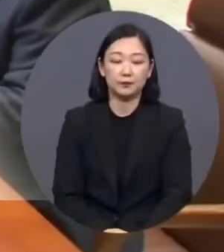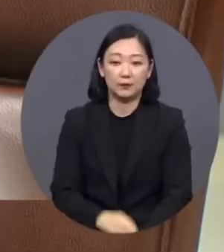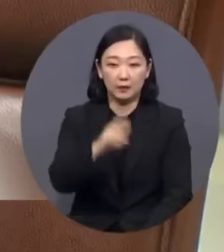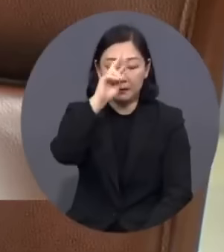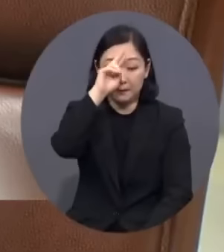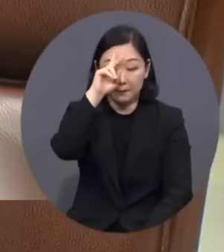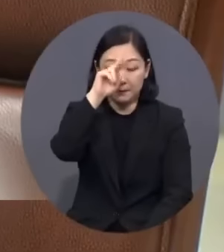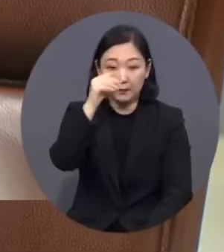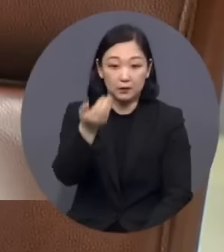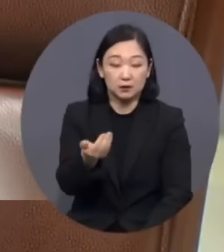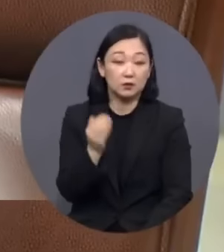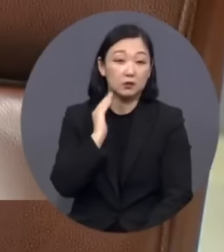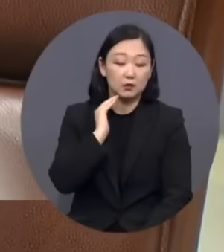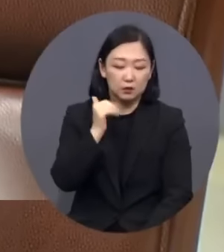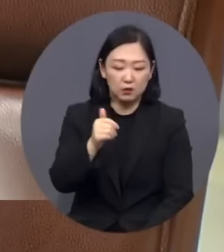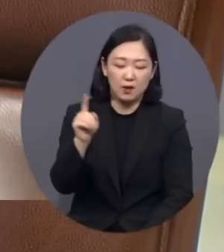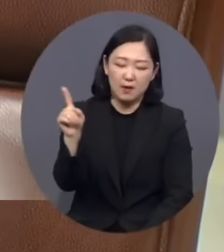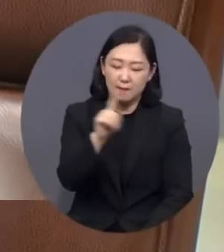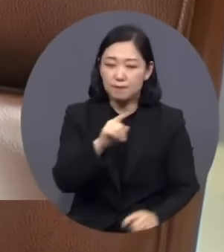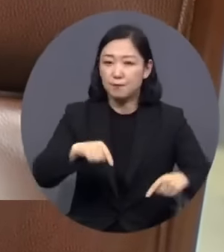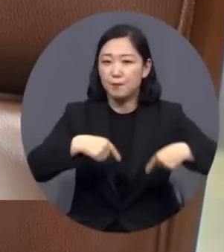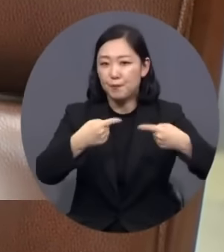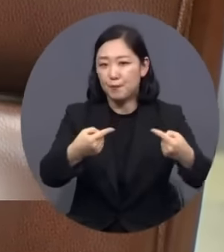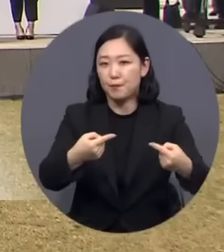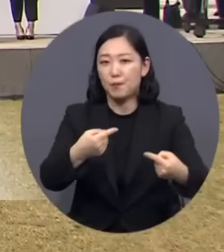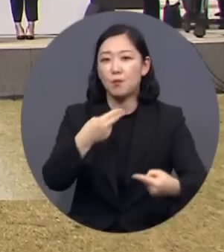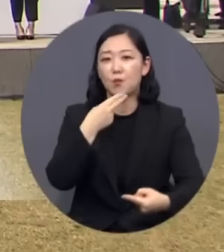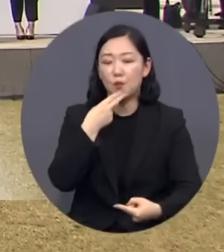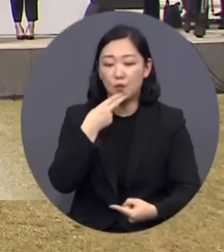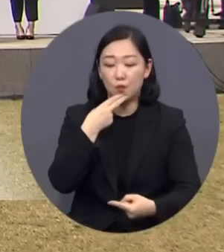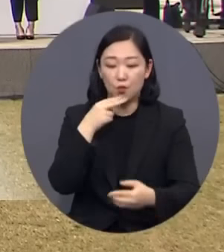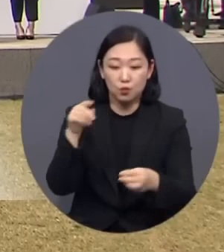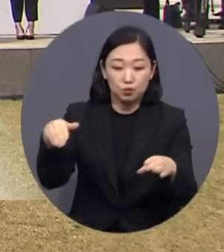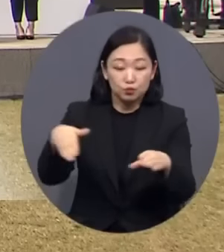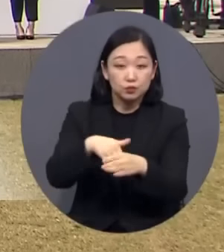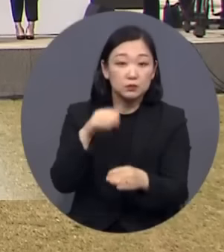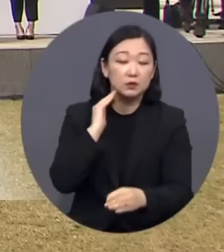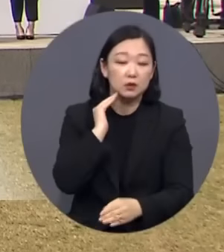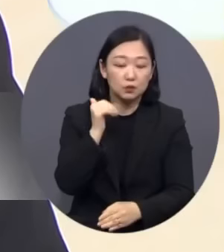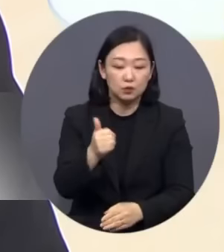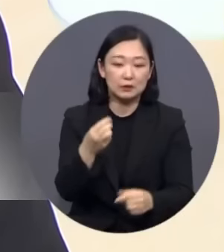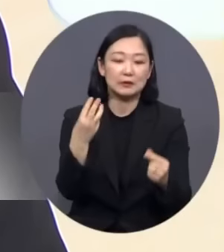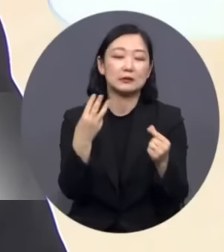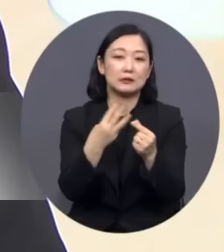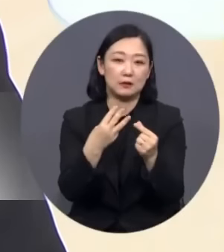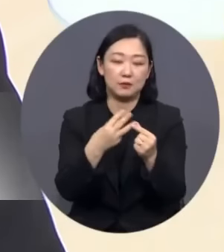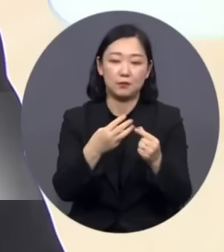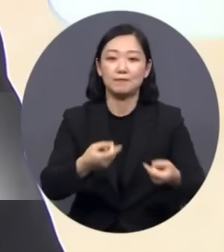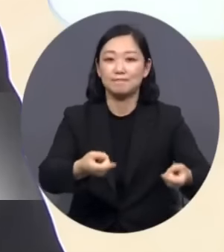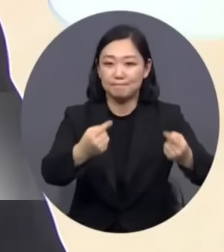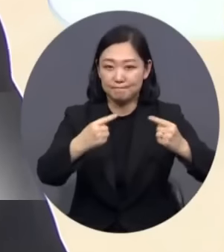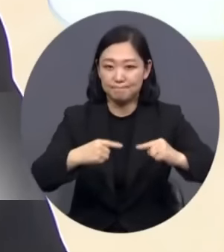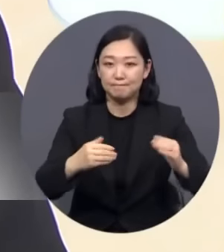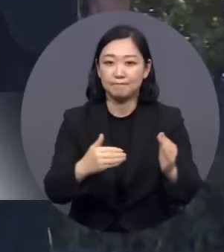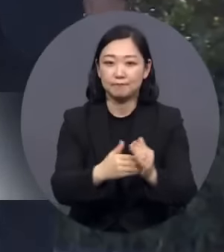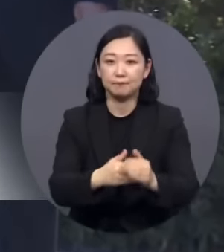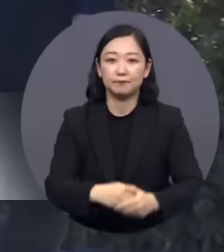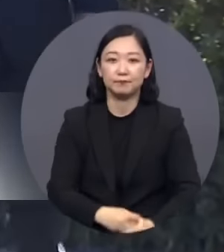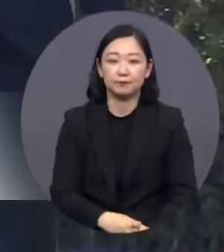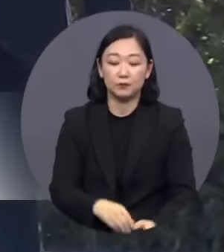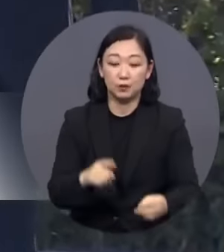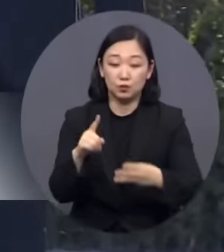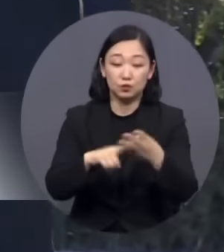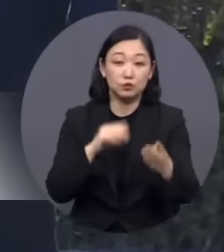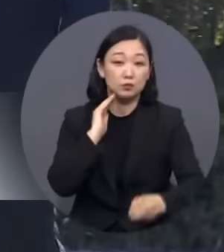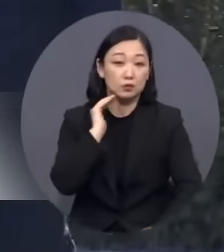전 대통령은 한 번도 참석하지 않았고 문재인 대통령은 세 번 참석했습니다.